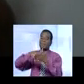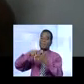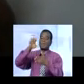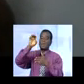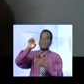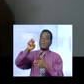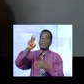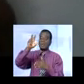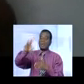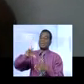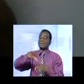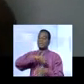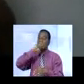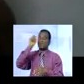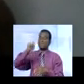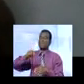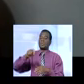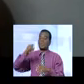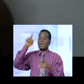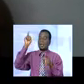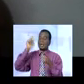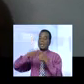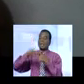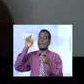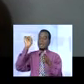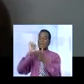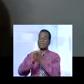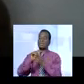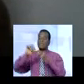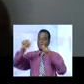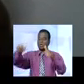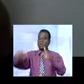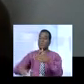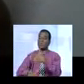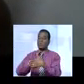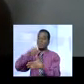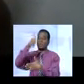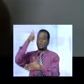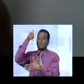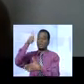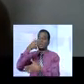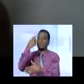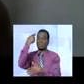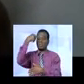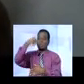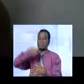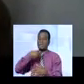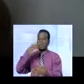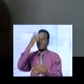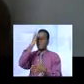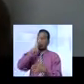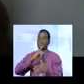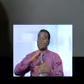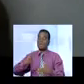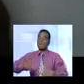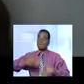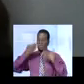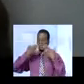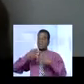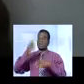Donc je dois beaucoup à cet événement. Et pour moi, c'est un bonheur de le